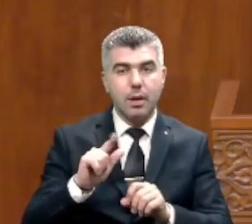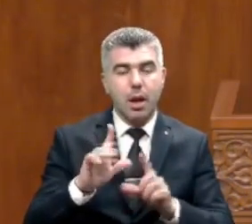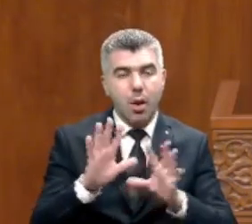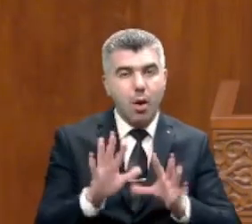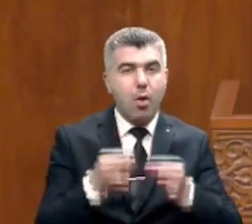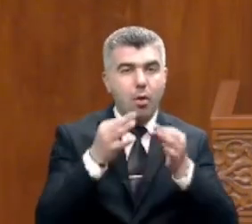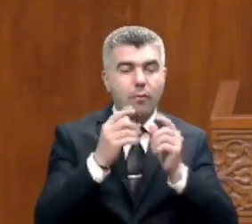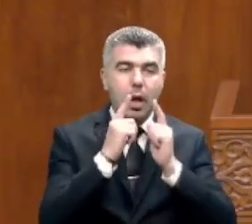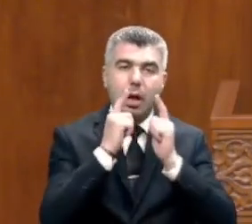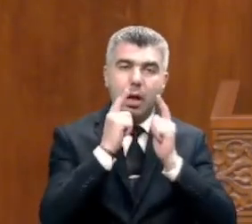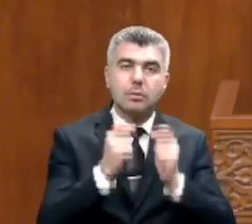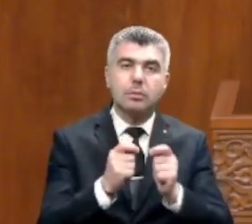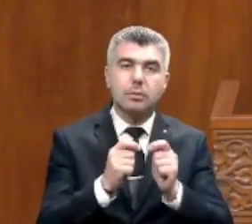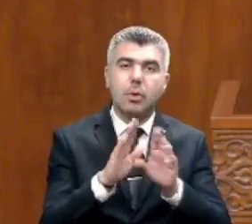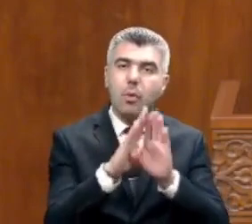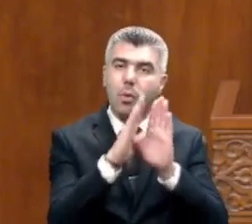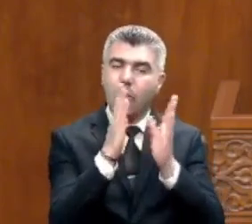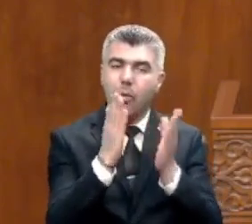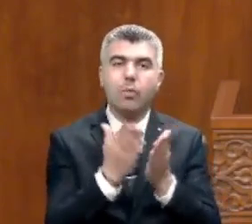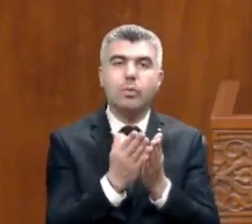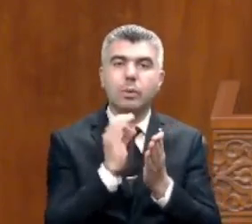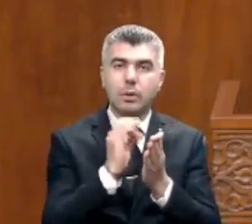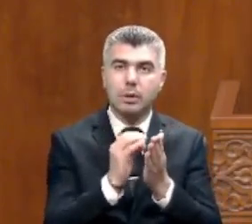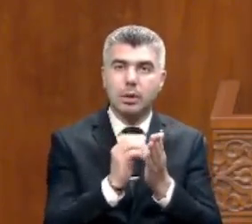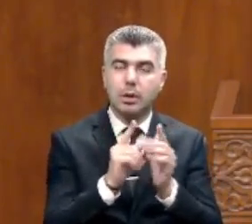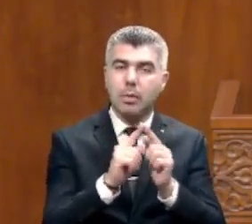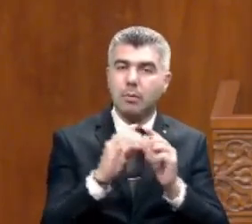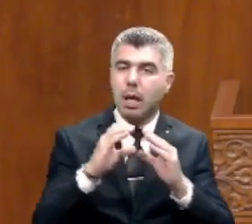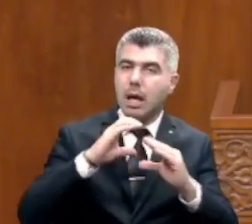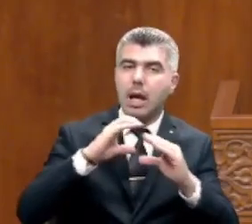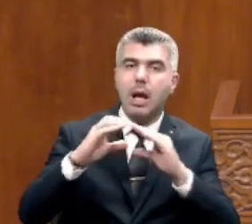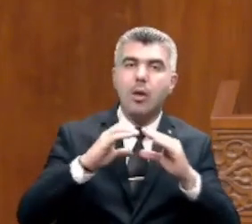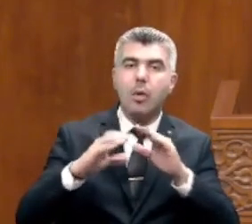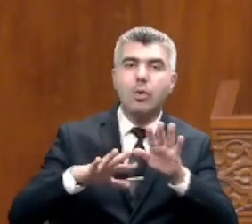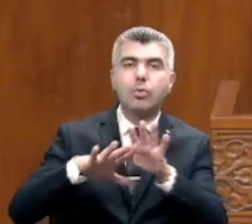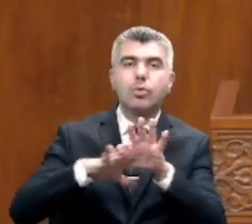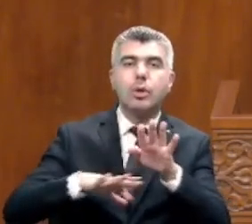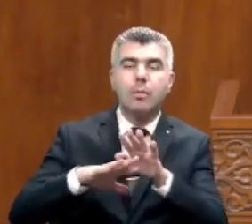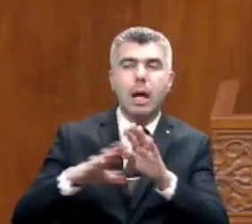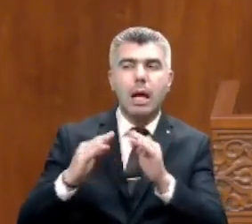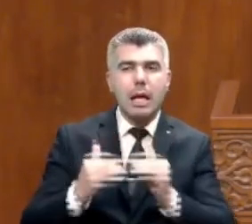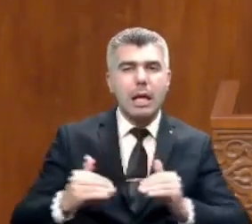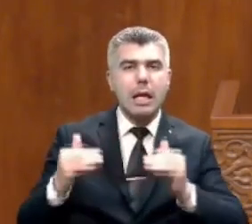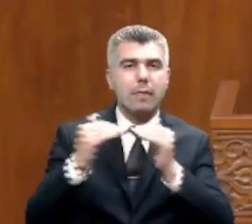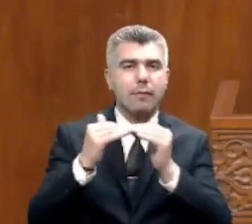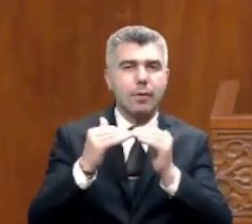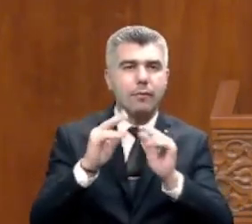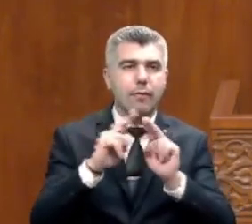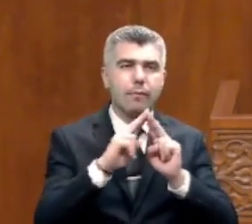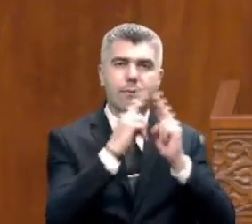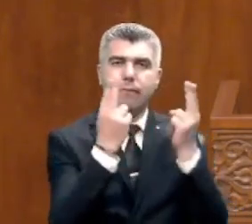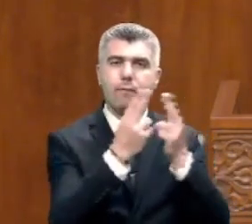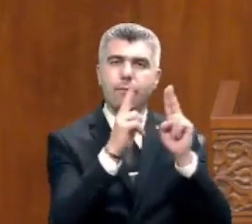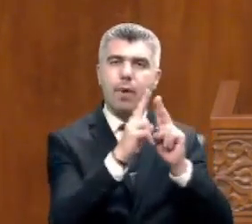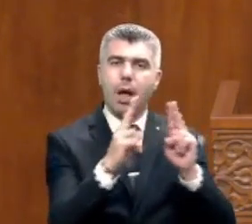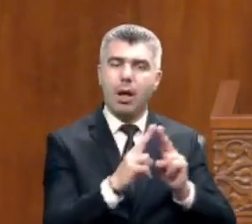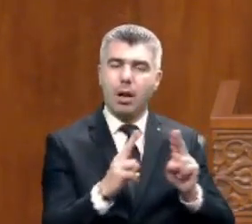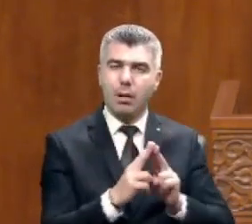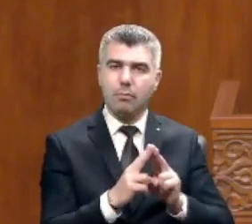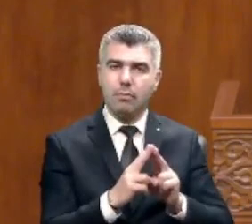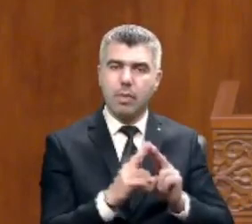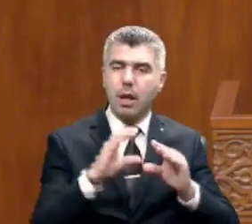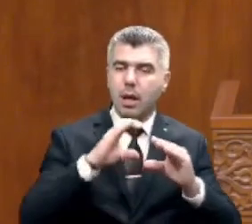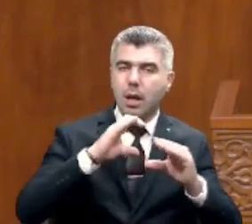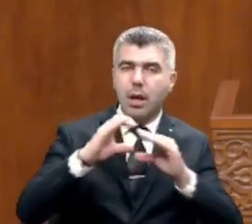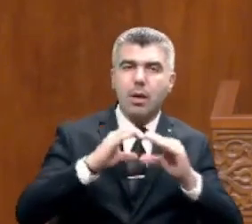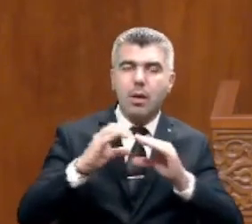متكامله استقرت عليها ادبيات الحوار الاجتماعي على الصعيد الدولي واللي ك تستحضر الادوار الجديده للحوار